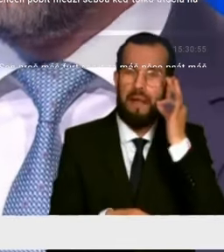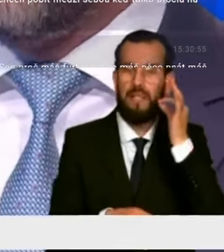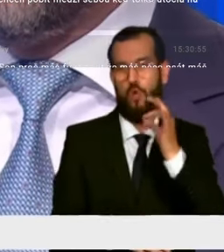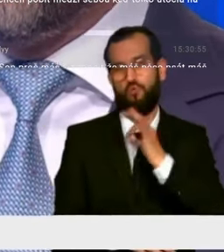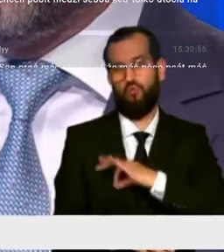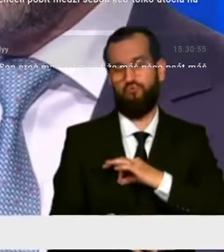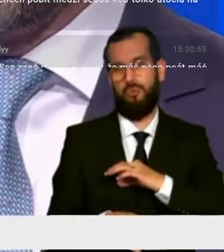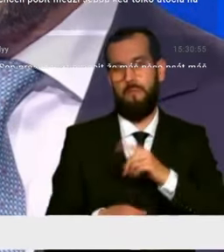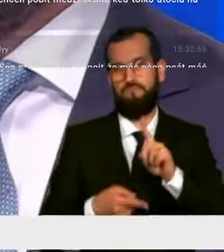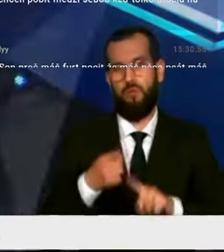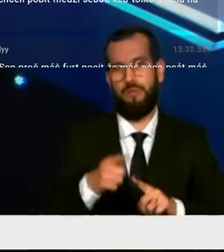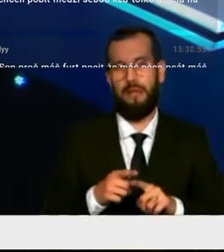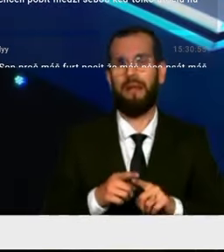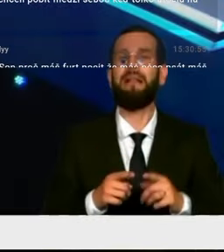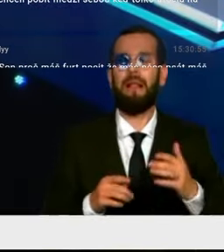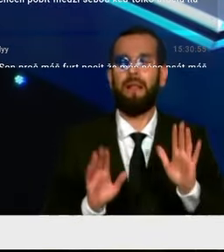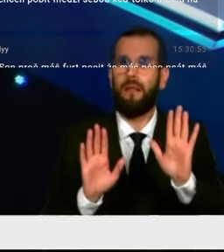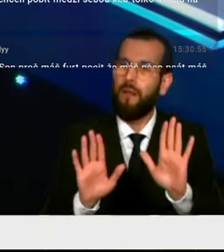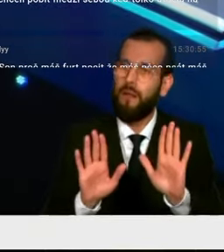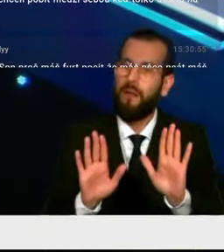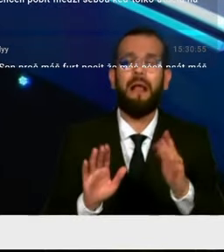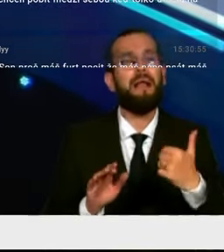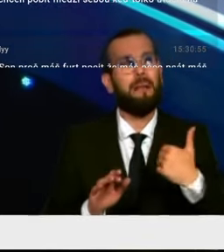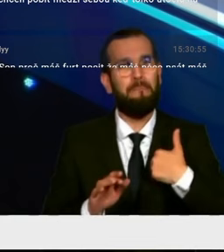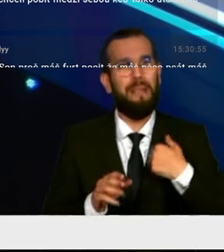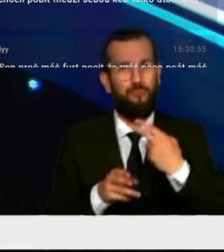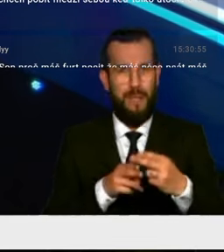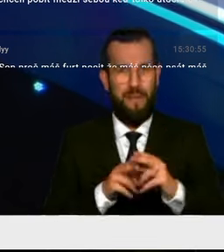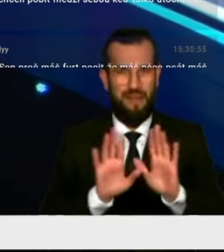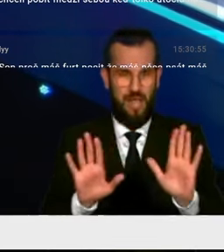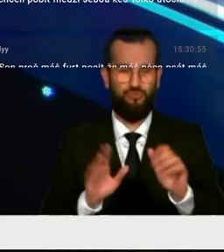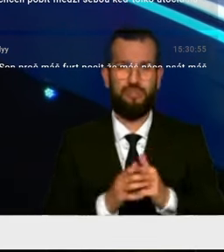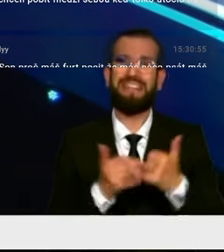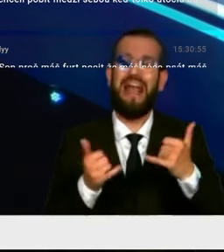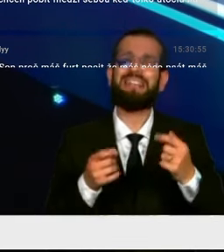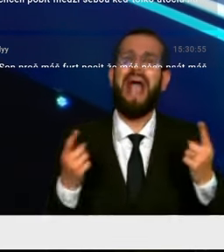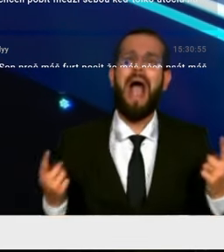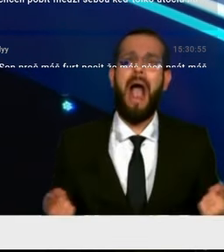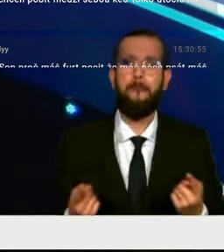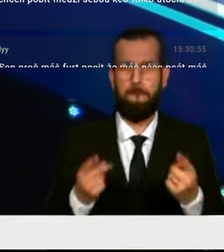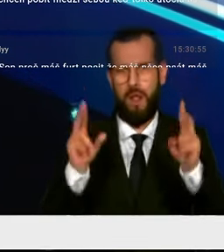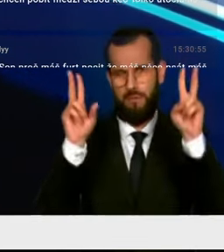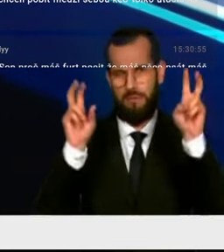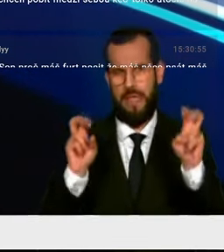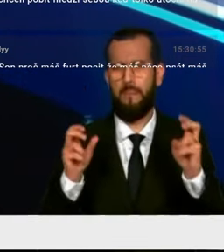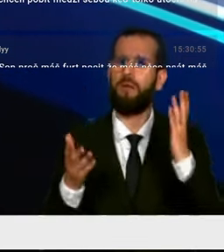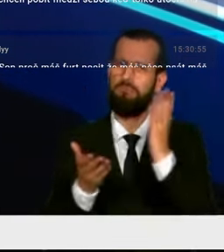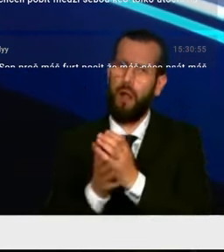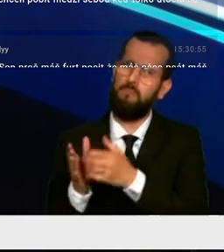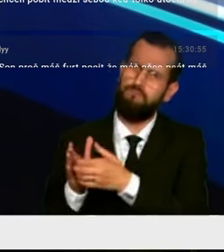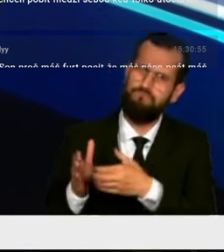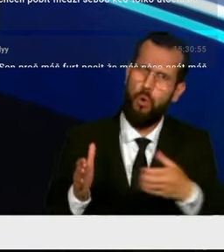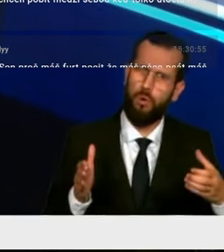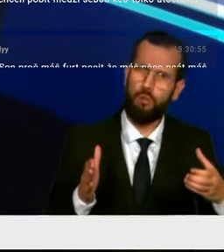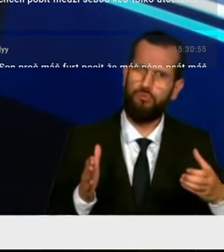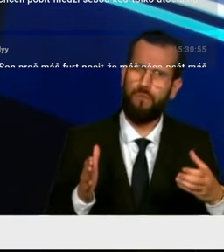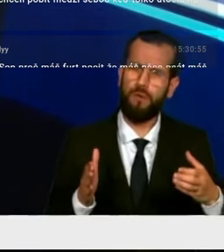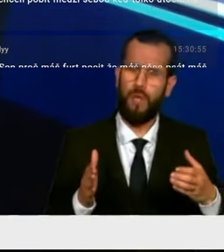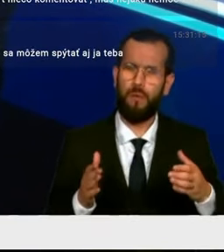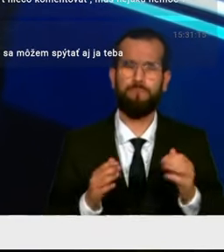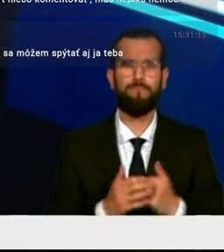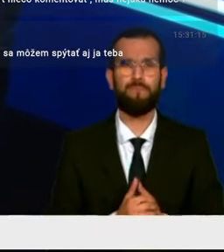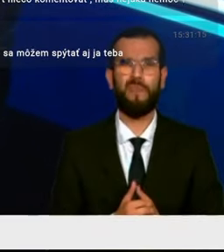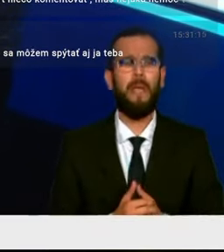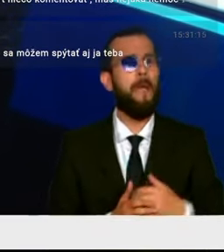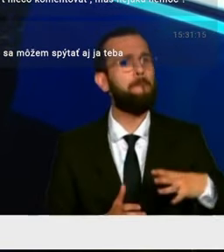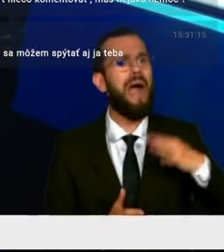pá keď dovolíte Nechajte to na nás a teraz poďme hovoriť ďalej o kampani lebo plynule v nej pokračujete týmito vyjadreniami